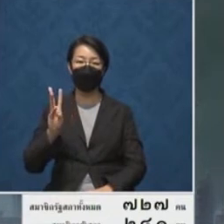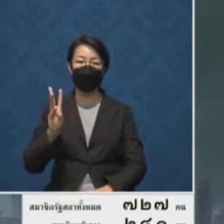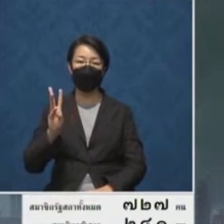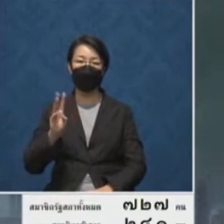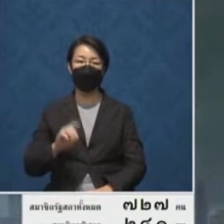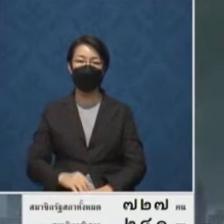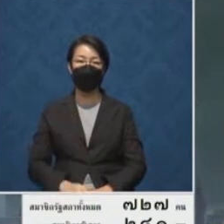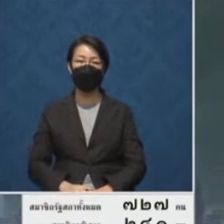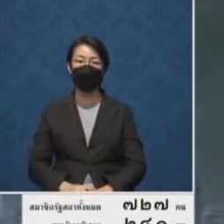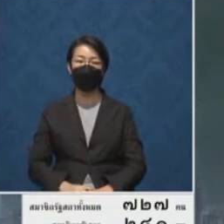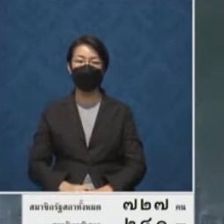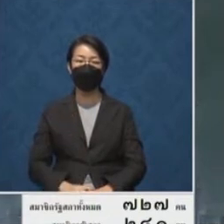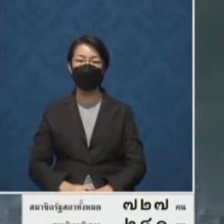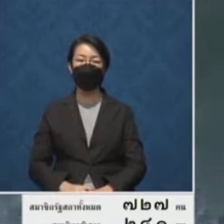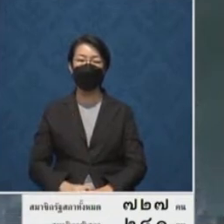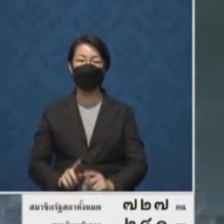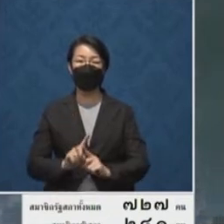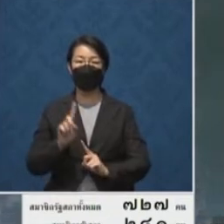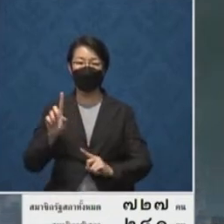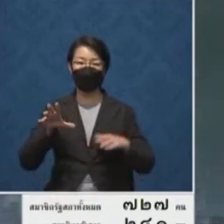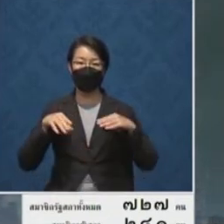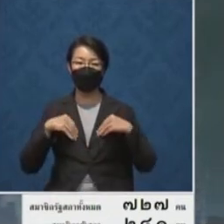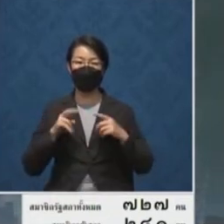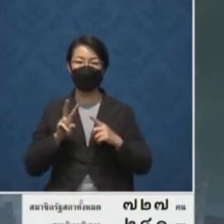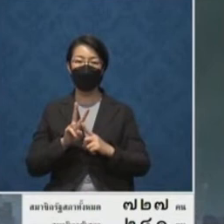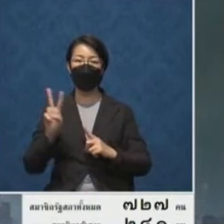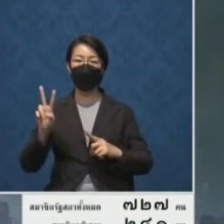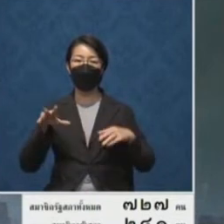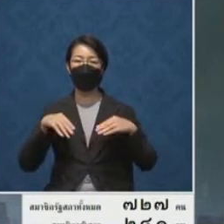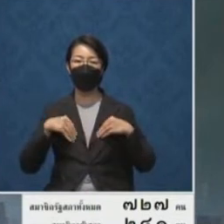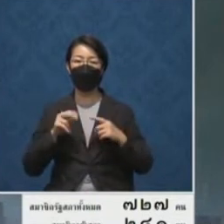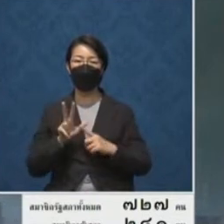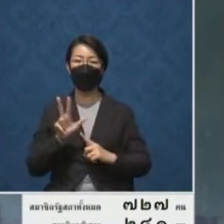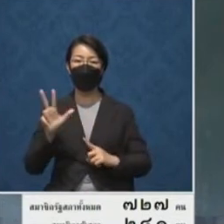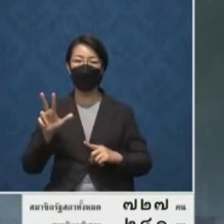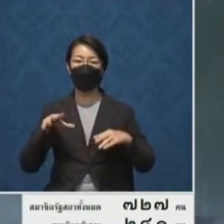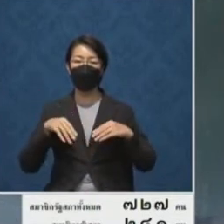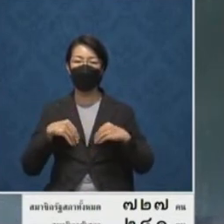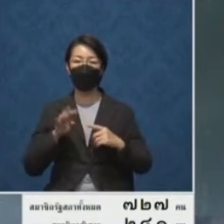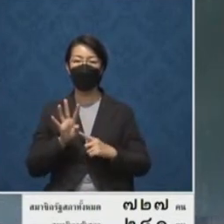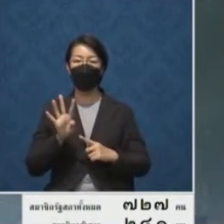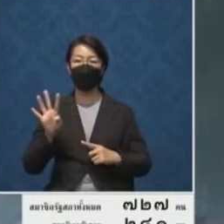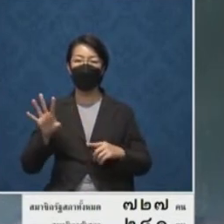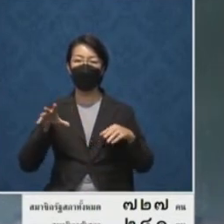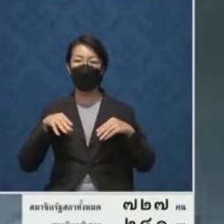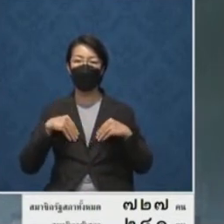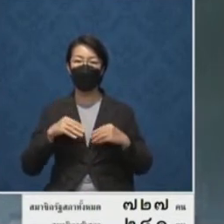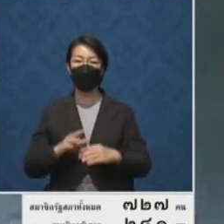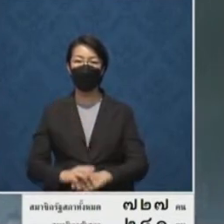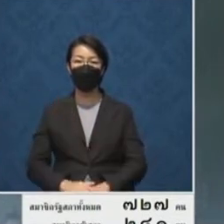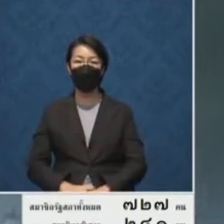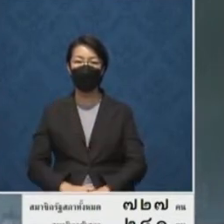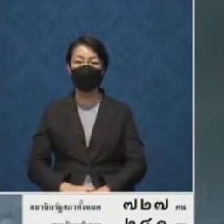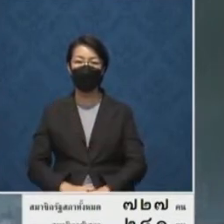576นางสาวสลัดนันท์อันนพร 1รับหลักการ2รับหลักการ3รับหลักการ4